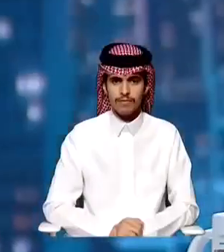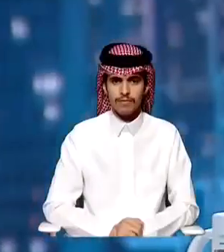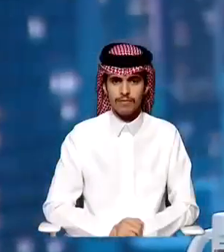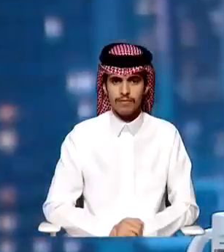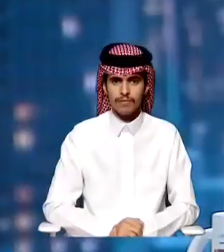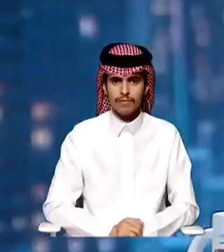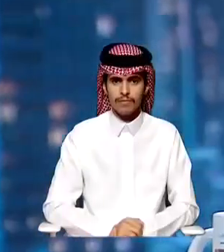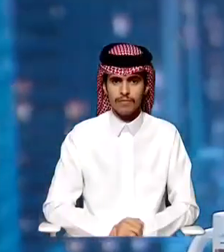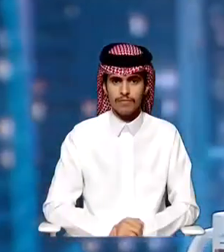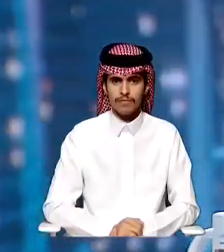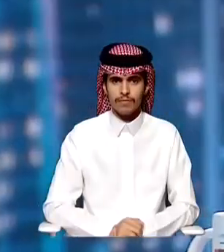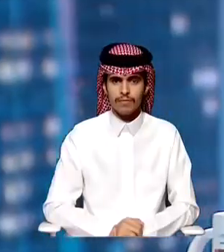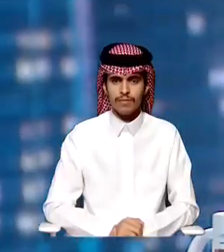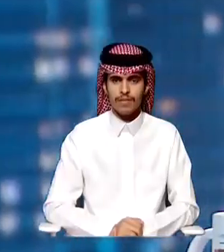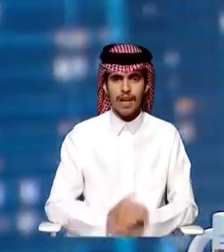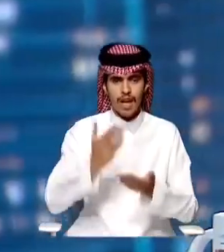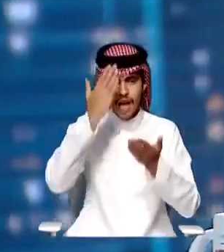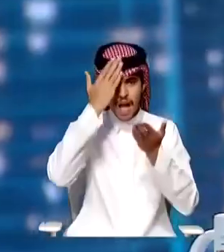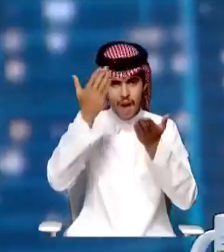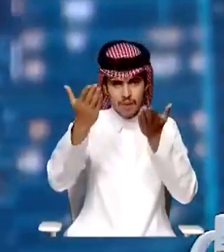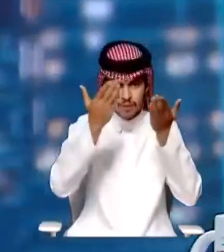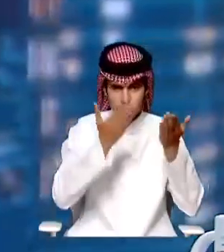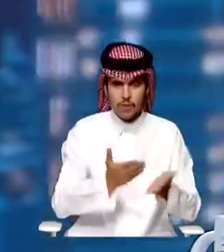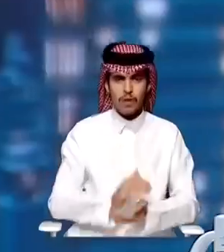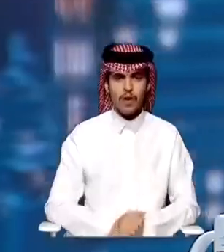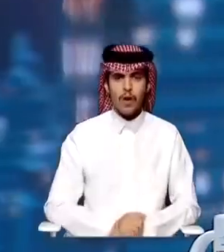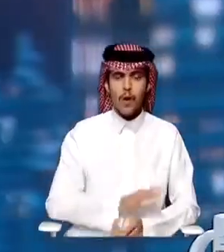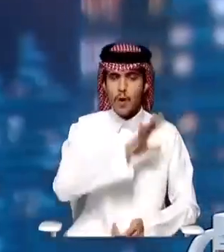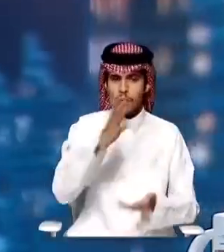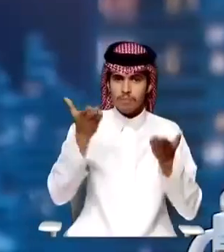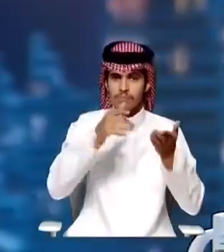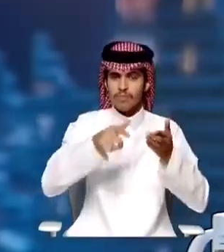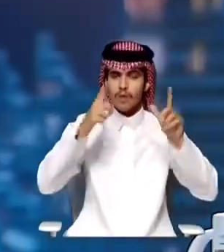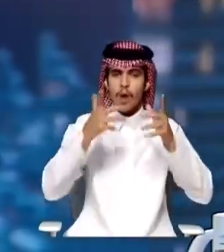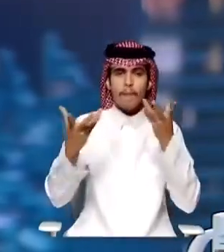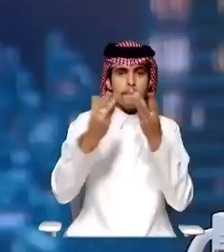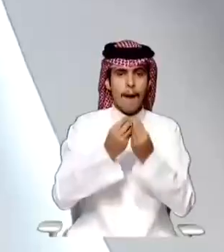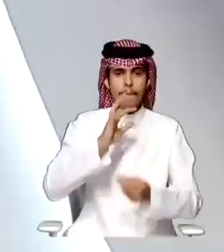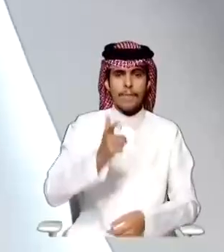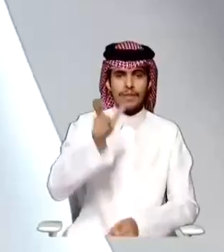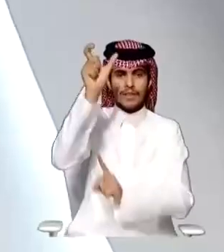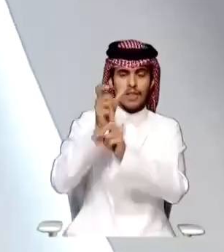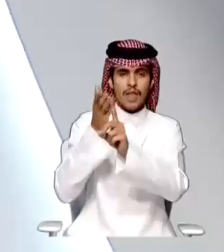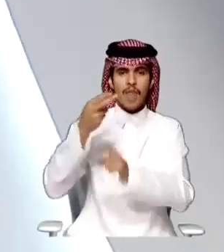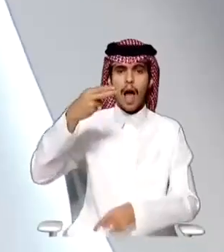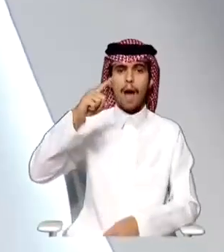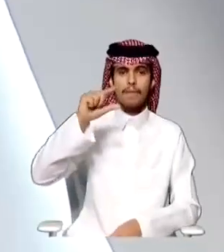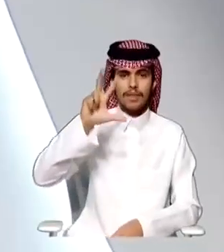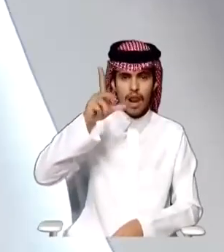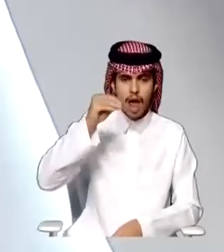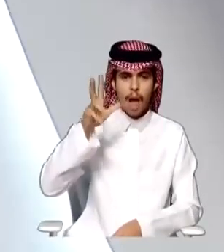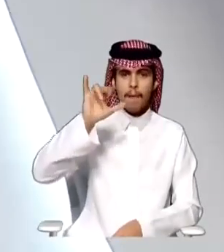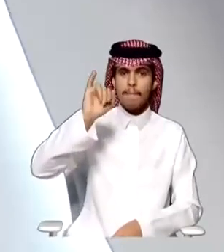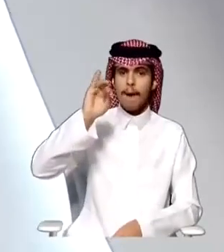ووطنه اهلا بكم ارحب بمن انضم معنا في الاستديو وهو الاستاذ عبد الله المحمدي مقدم برامج